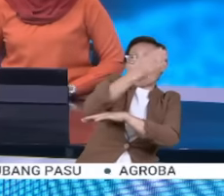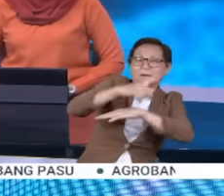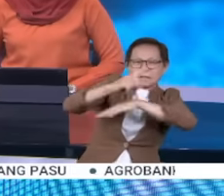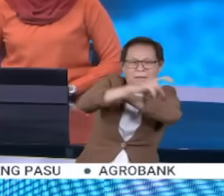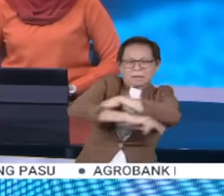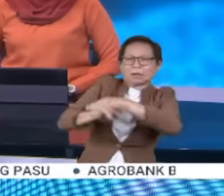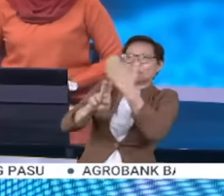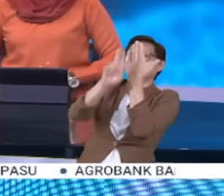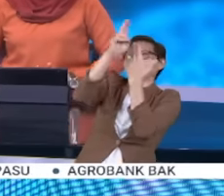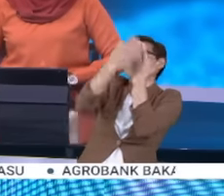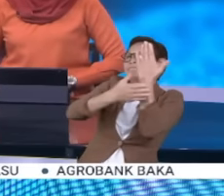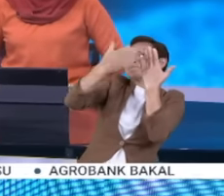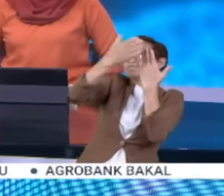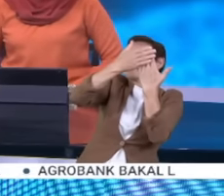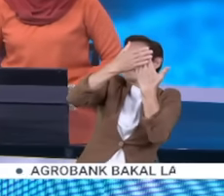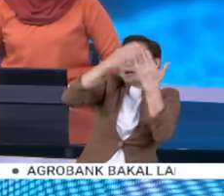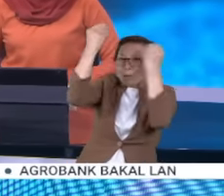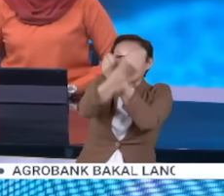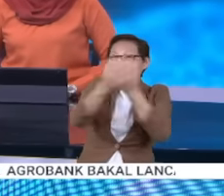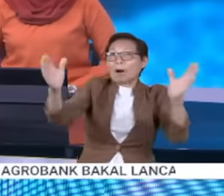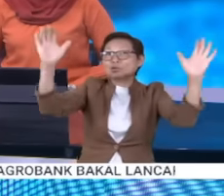negeri-negeri utara Semenanjung